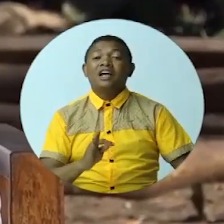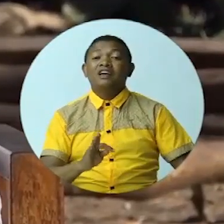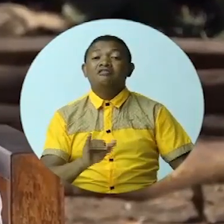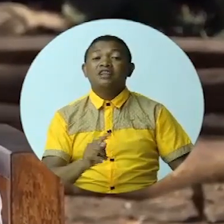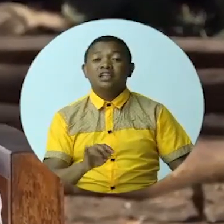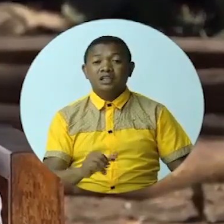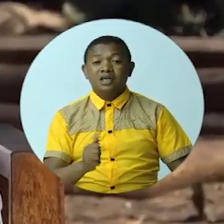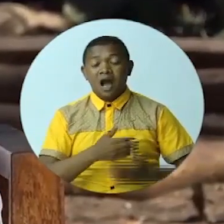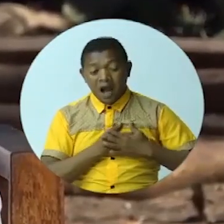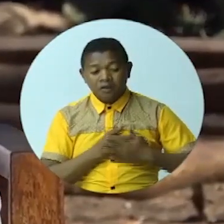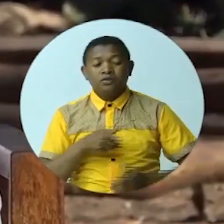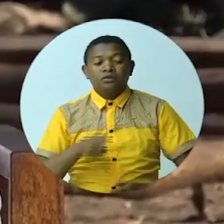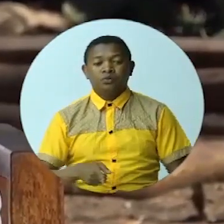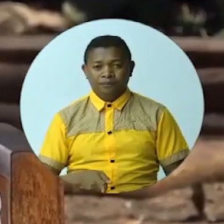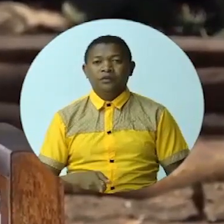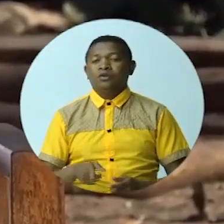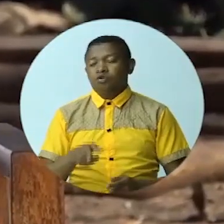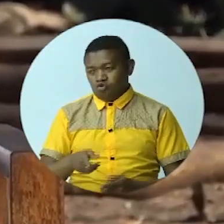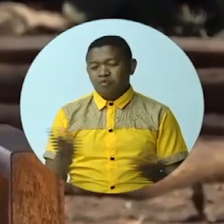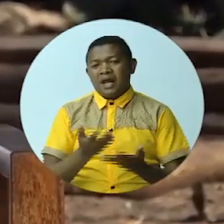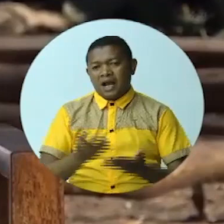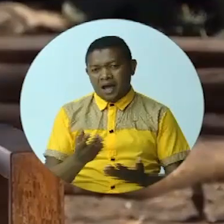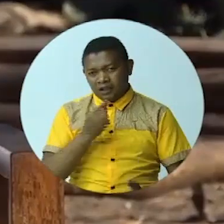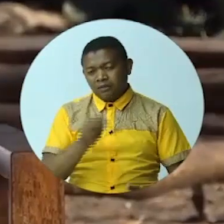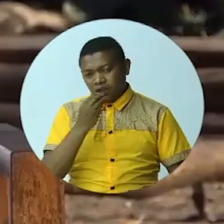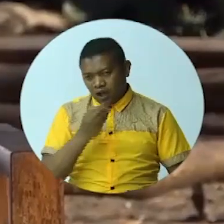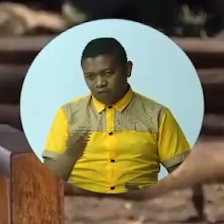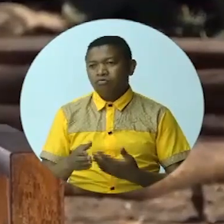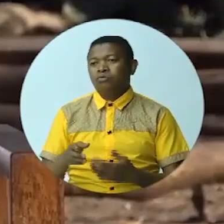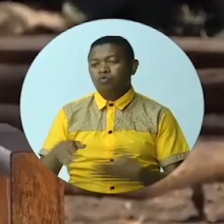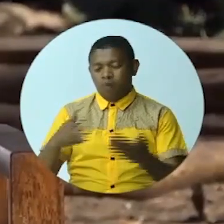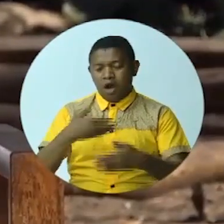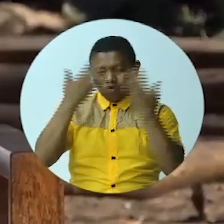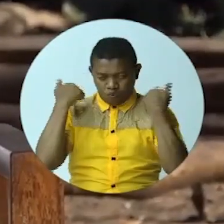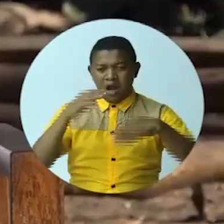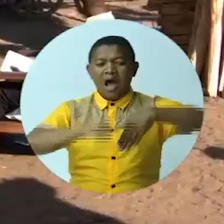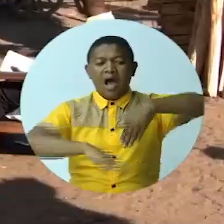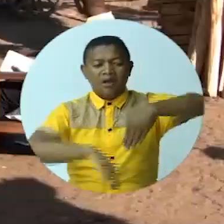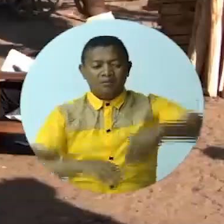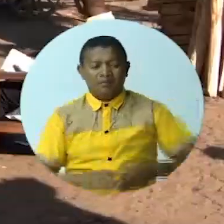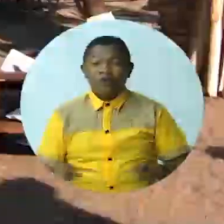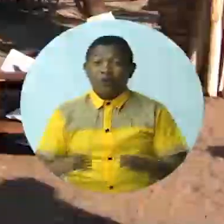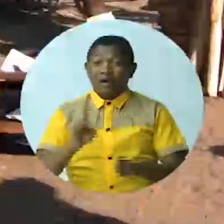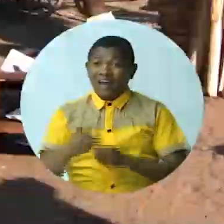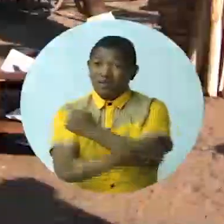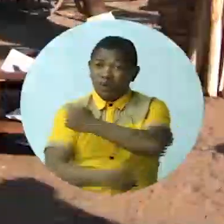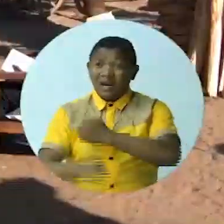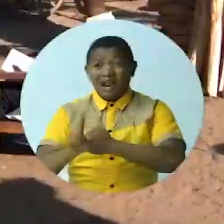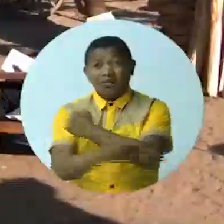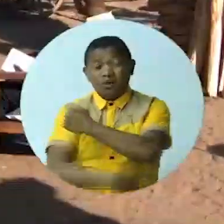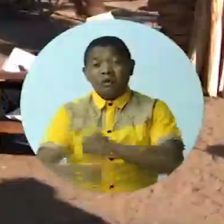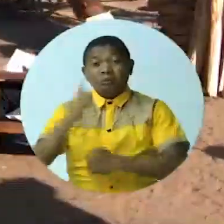rehetrarehetra aty atsimo. 600 tonnes isan-taona ny plampia ho